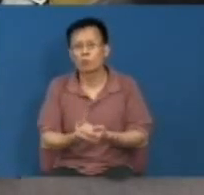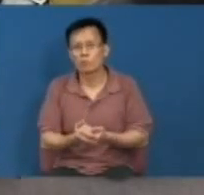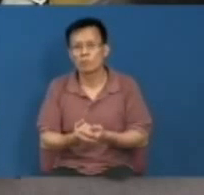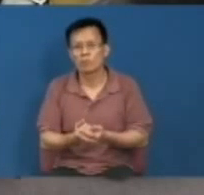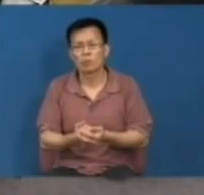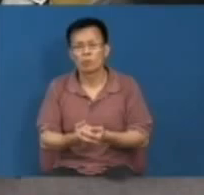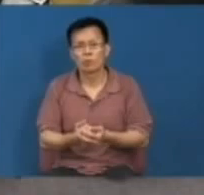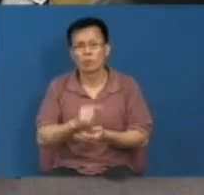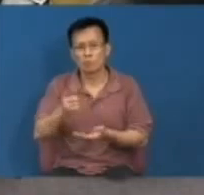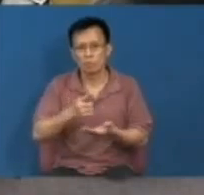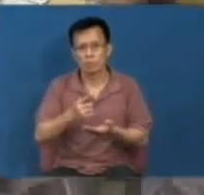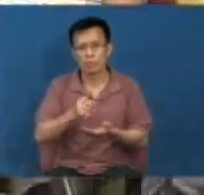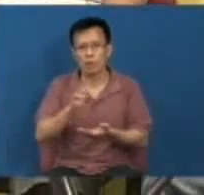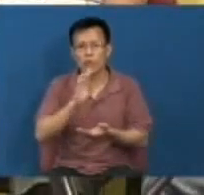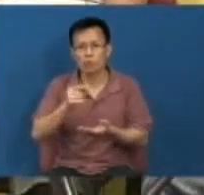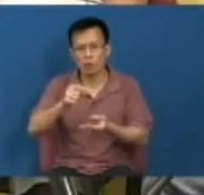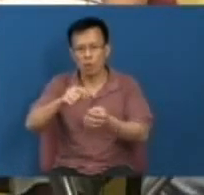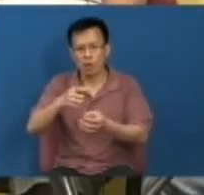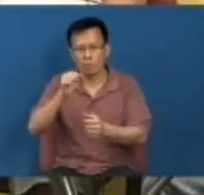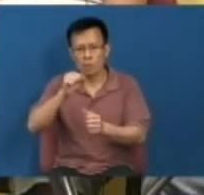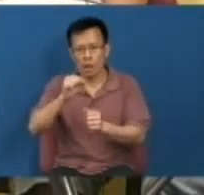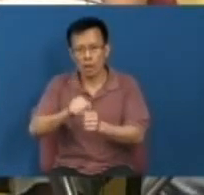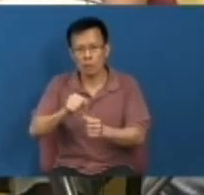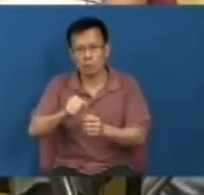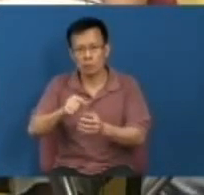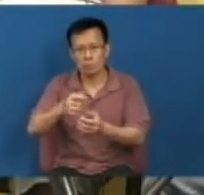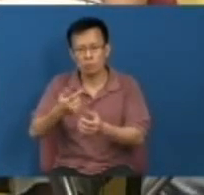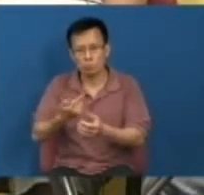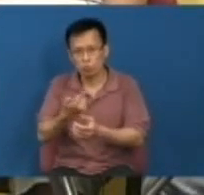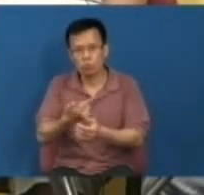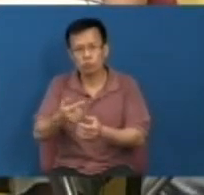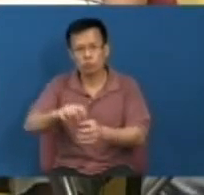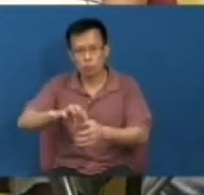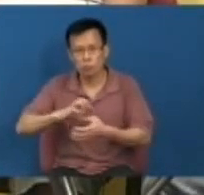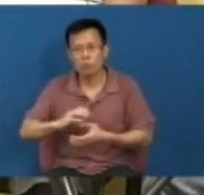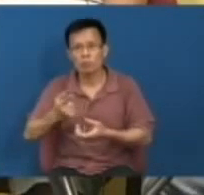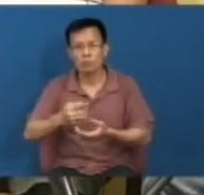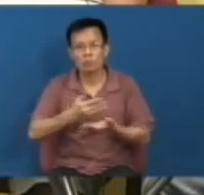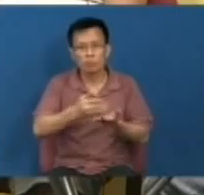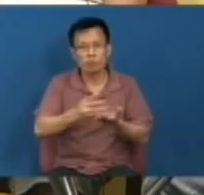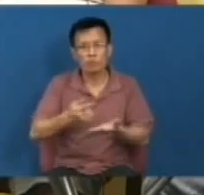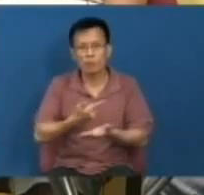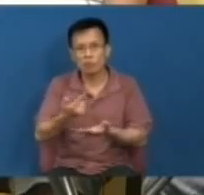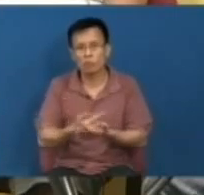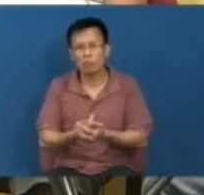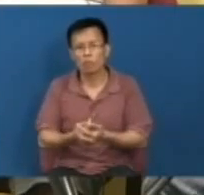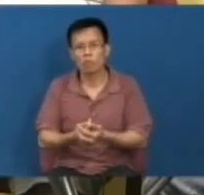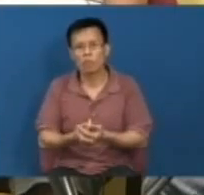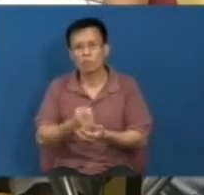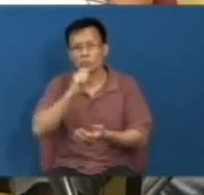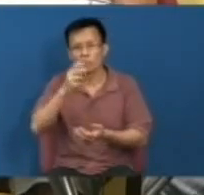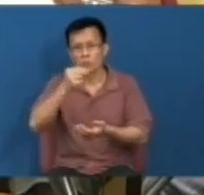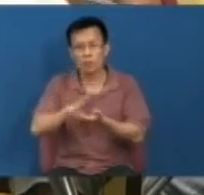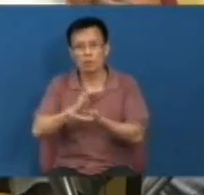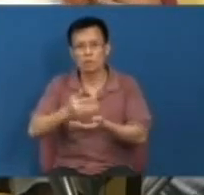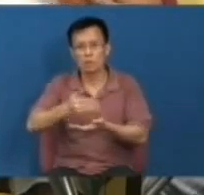紅多啊嘛？佢呃得我哋多，佢就代得多噶啦。 系。 嗱，佢最主要嘅評估，我覺得都唔啱啦。佢用有七年樓齡，你